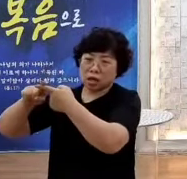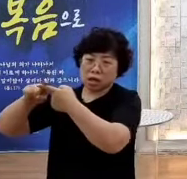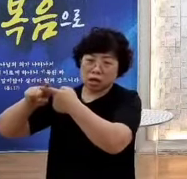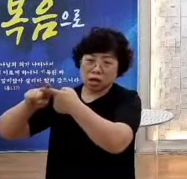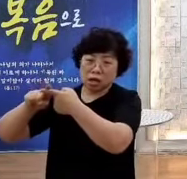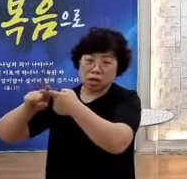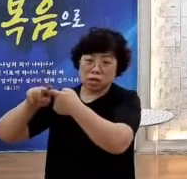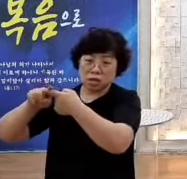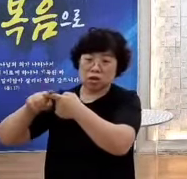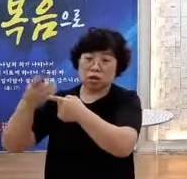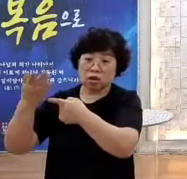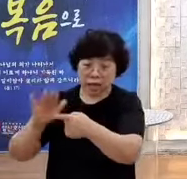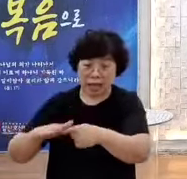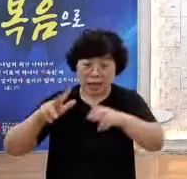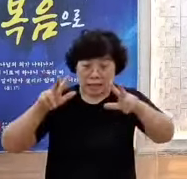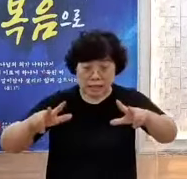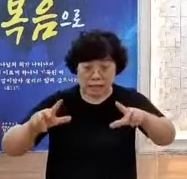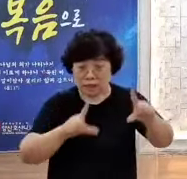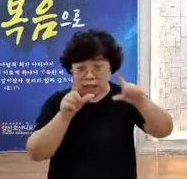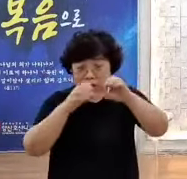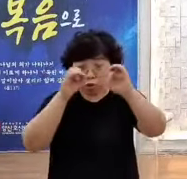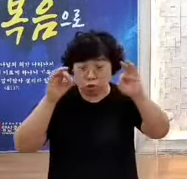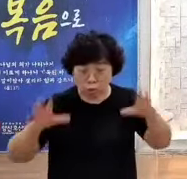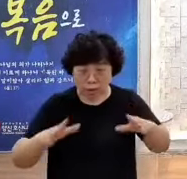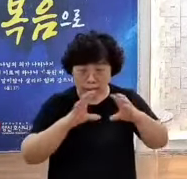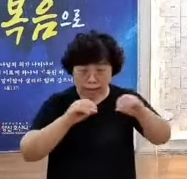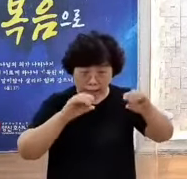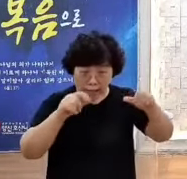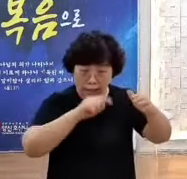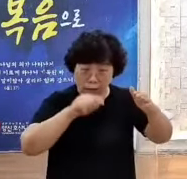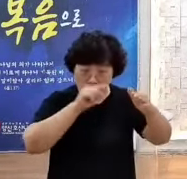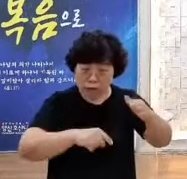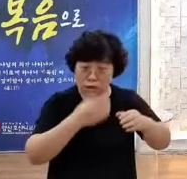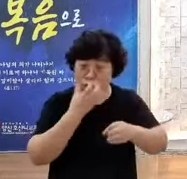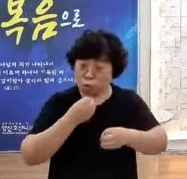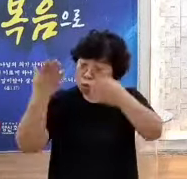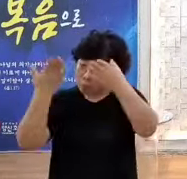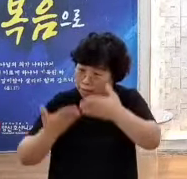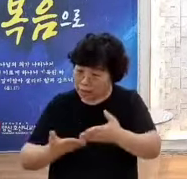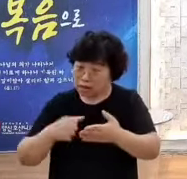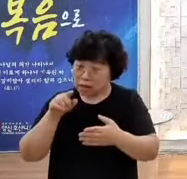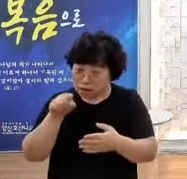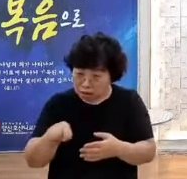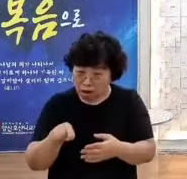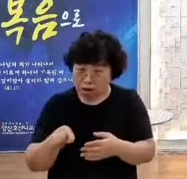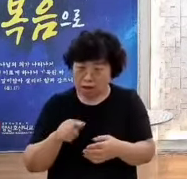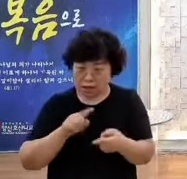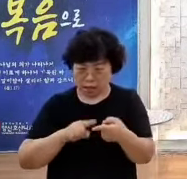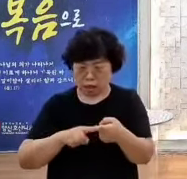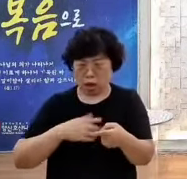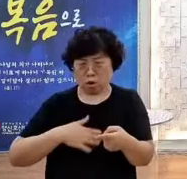누리며 산다는 것이죠. 자, 그 복이 뭔가? 이것을 우리가 분명히 알아야 된다. 뭐가 복이냐?